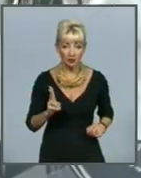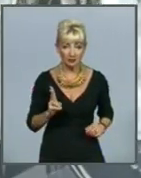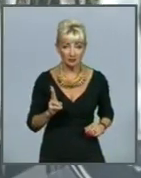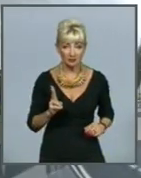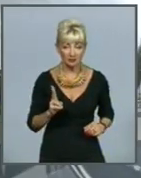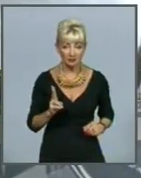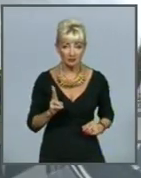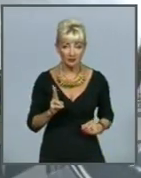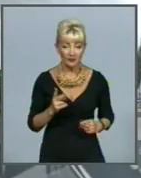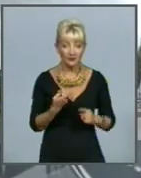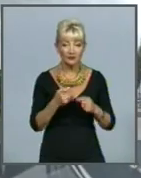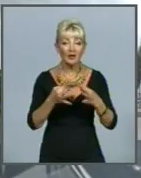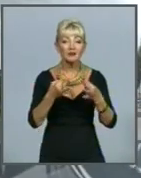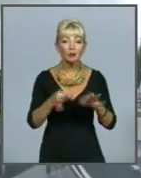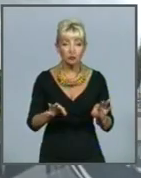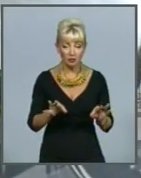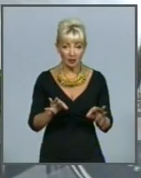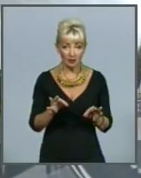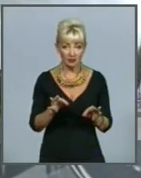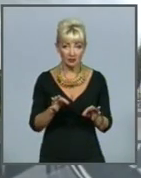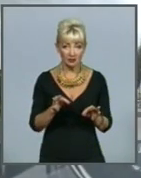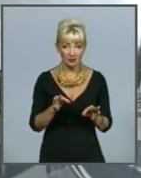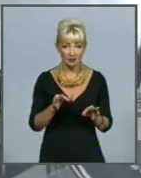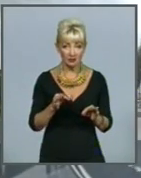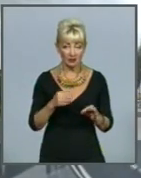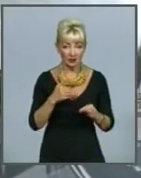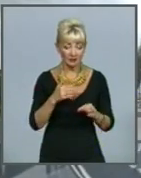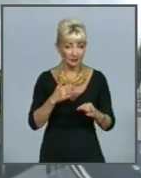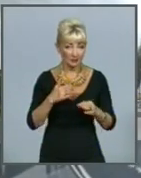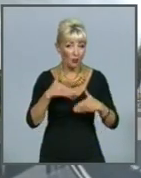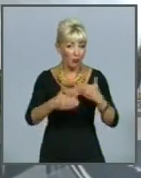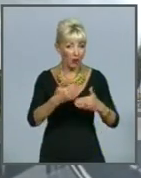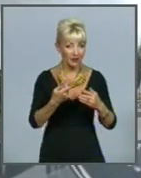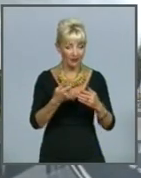які допускають купання в цих фонтанах дітей. Причому